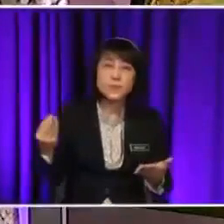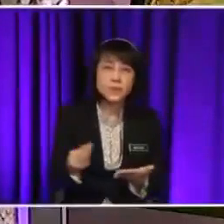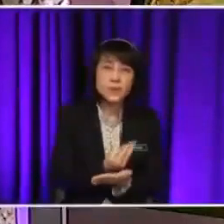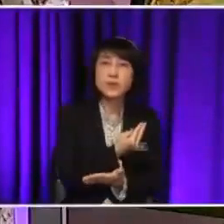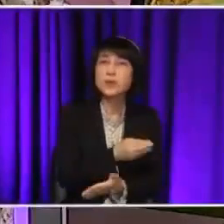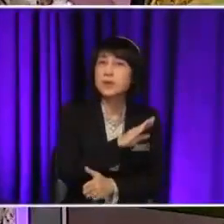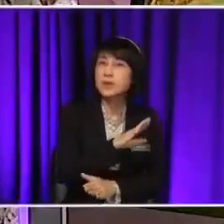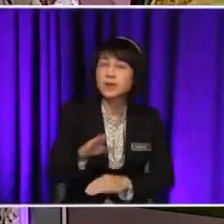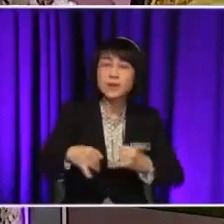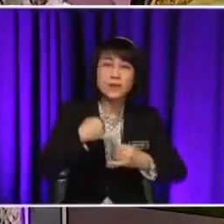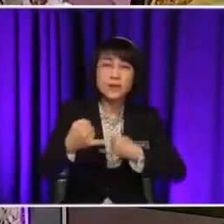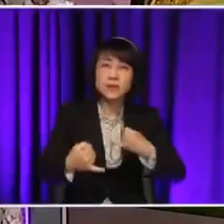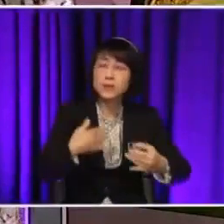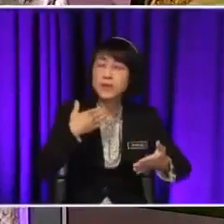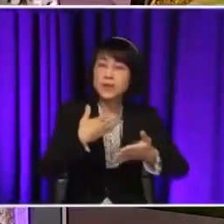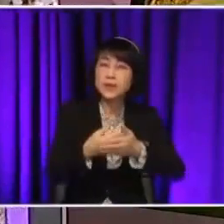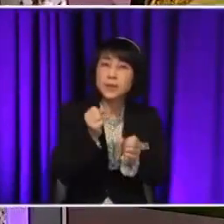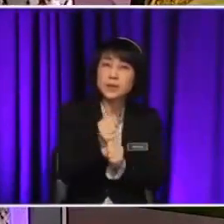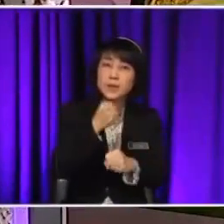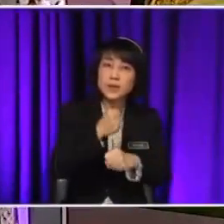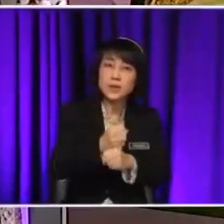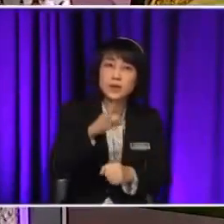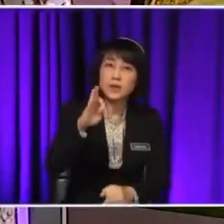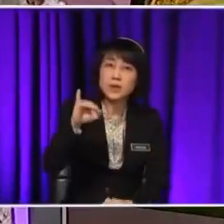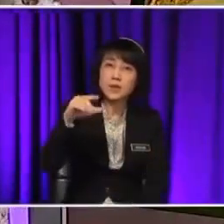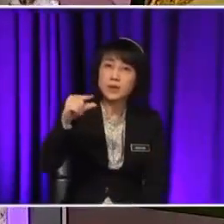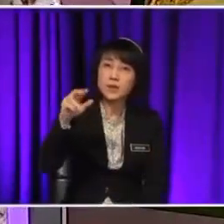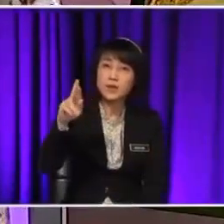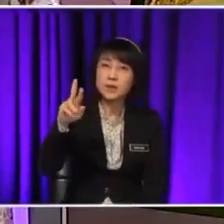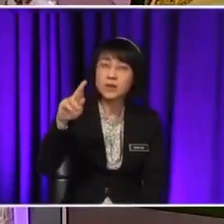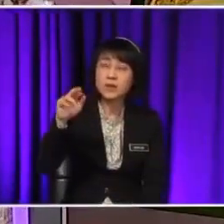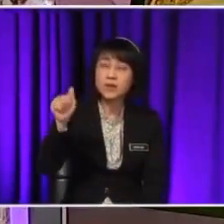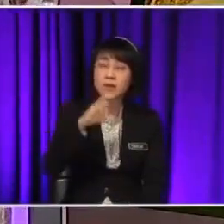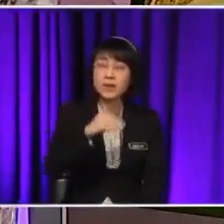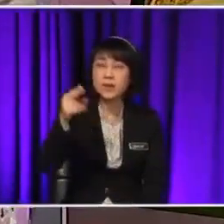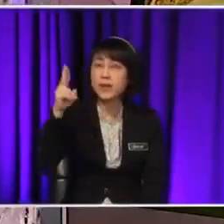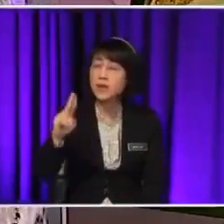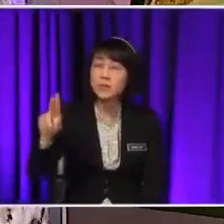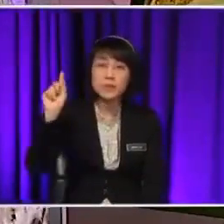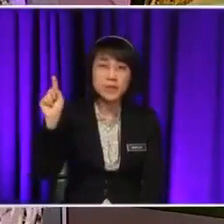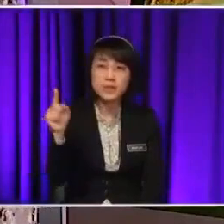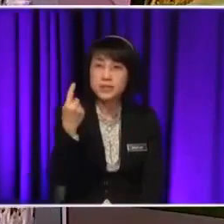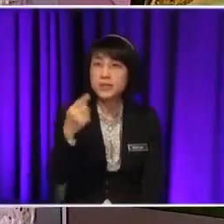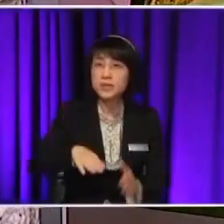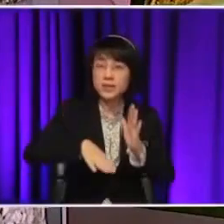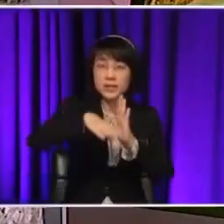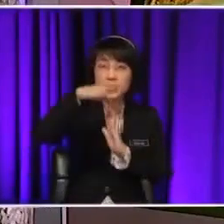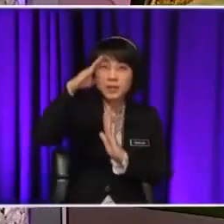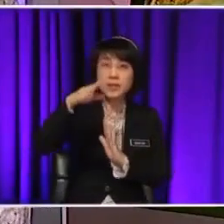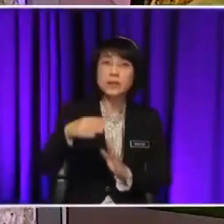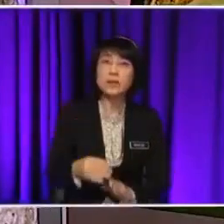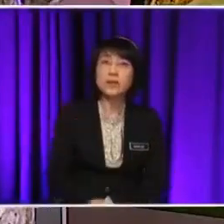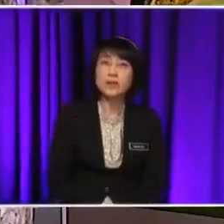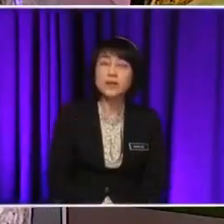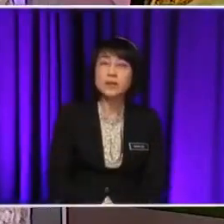terikat kepada bentuk figura semata-mata, tidak lagi terikat kepada keagamaan semata-mata. Tetapi dia lebih kepada sesuatu yang lebih